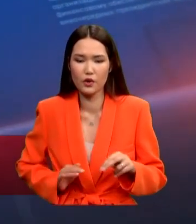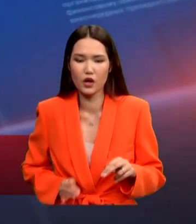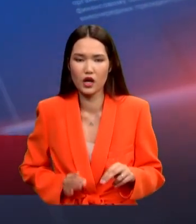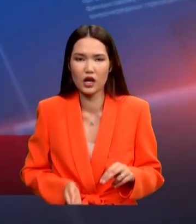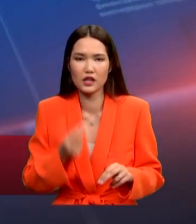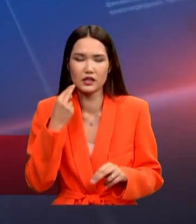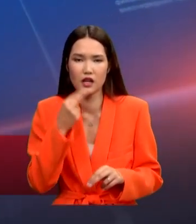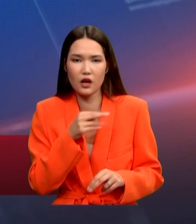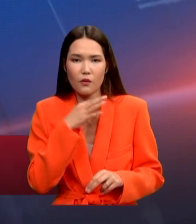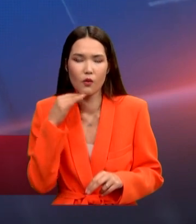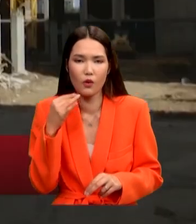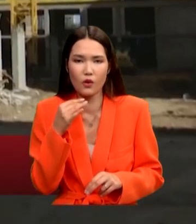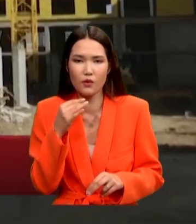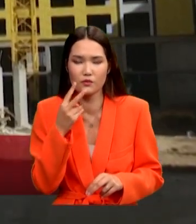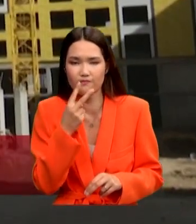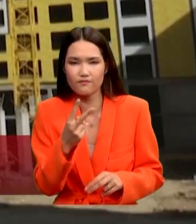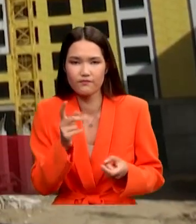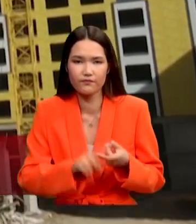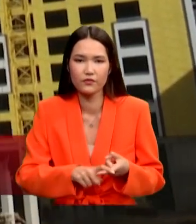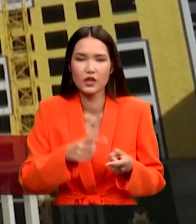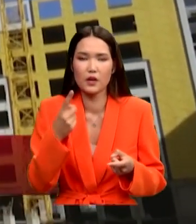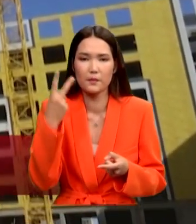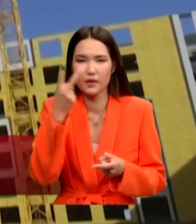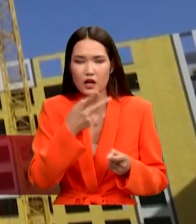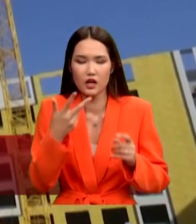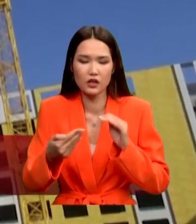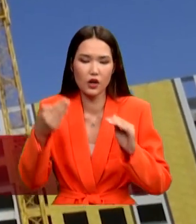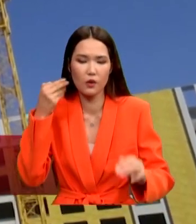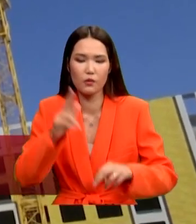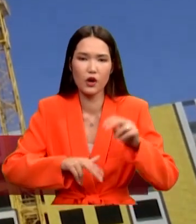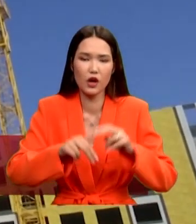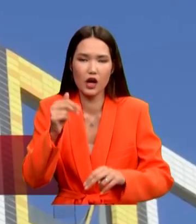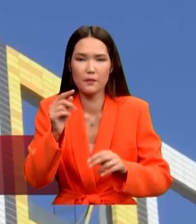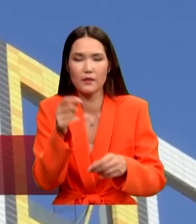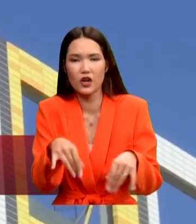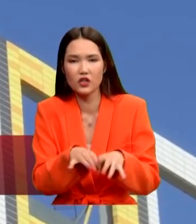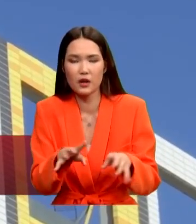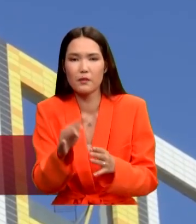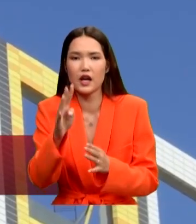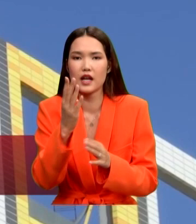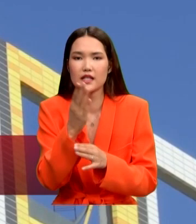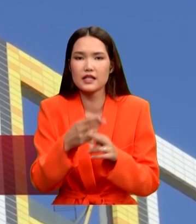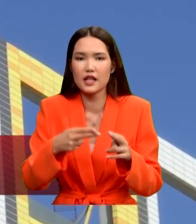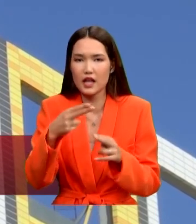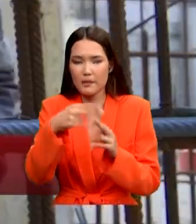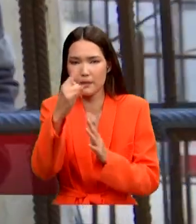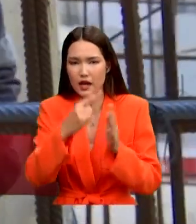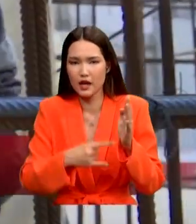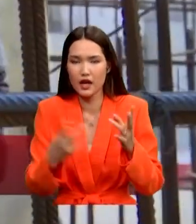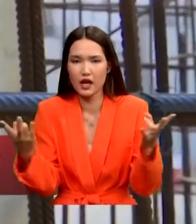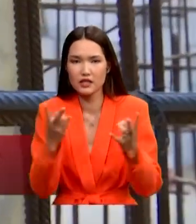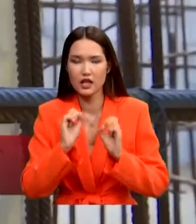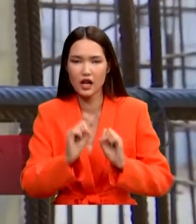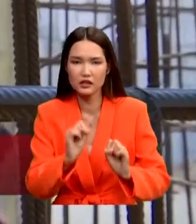қалтасына көп тиеді. Осыдан бірер жыл бұрында құрылысшыларды жаппай темір тор қоюға міндеттеу керек деген мәселе көтерілген. Дегенмен